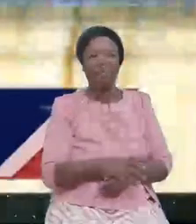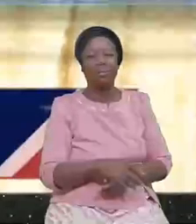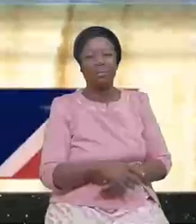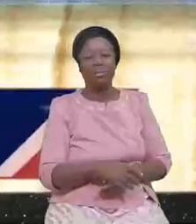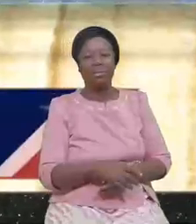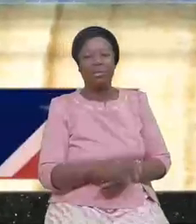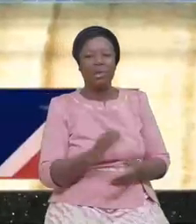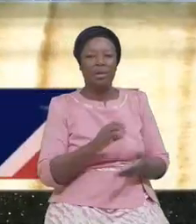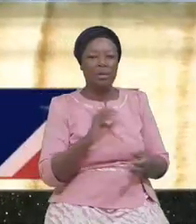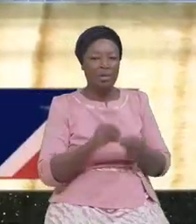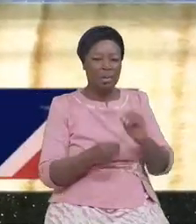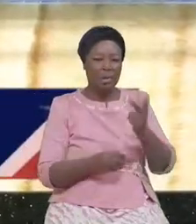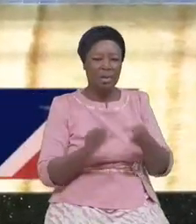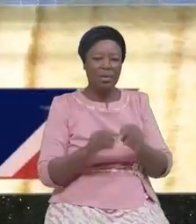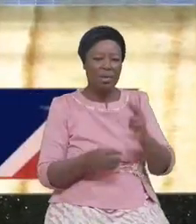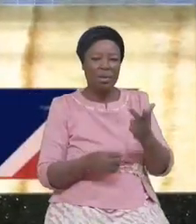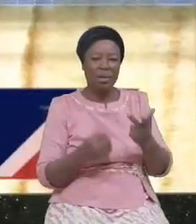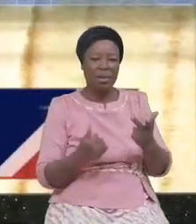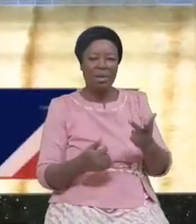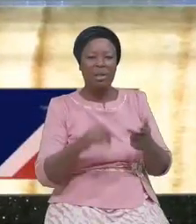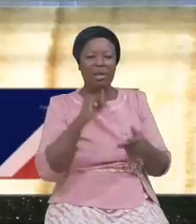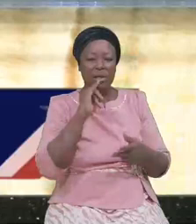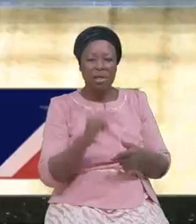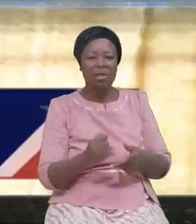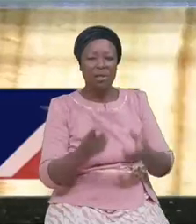petit point 3. Le petit point 3, c'est